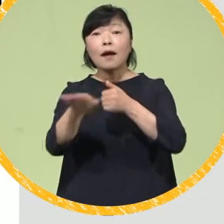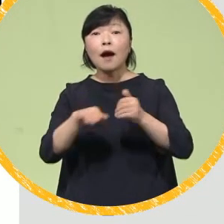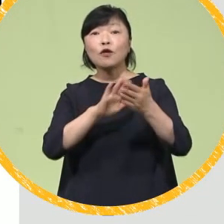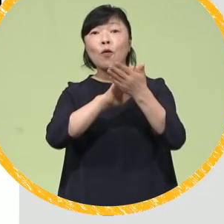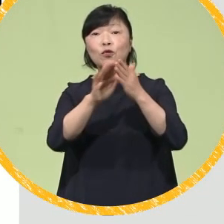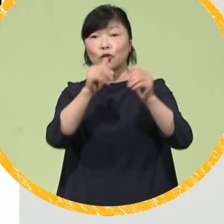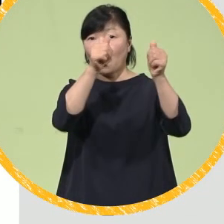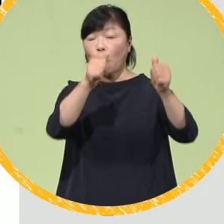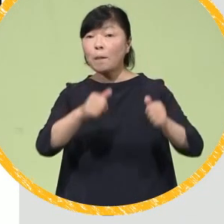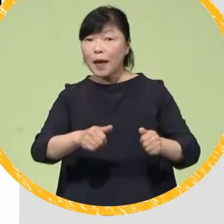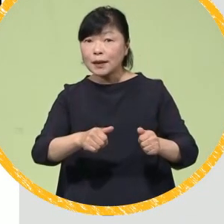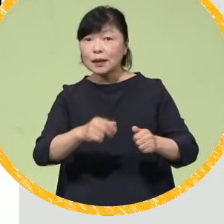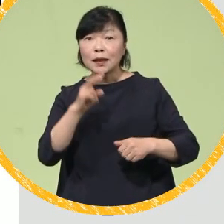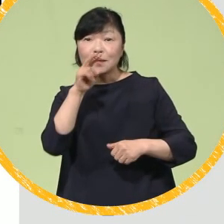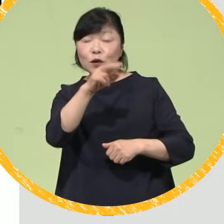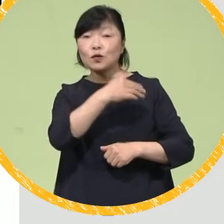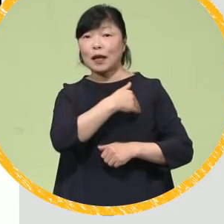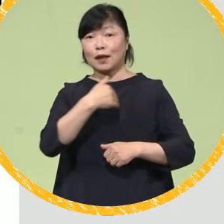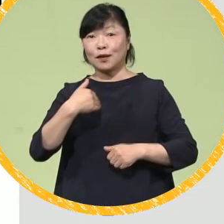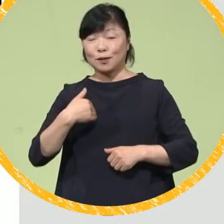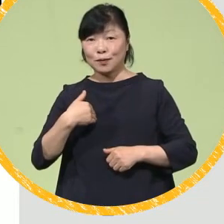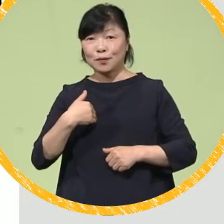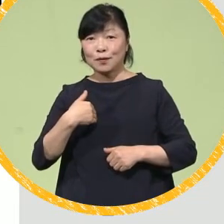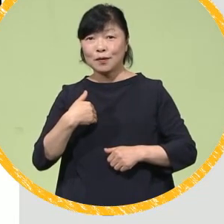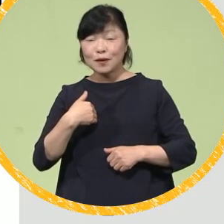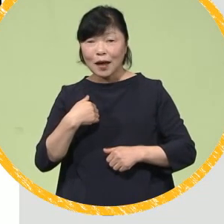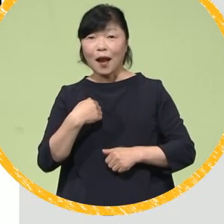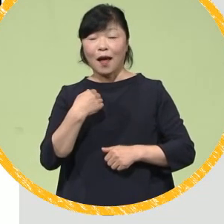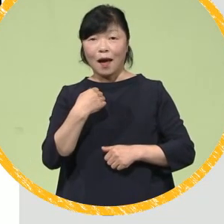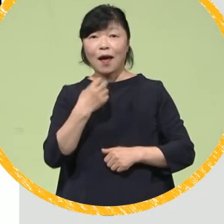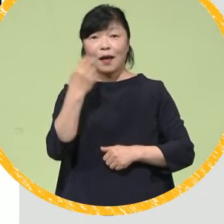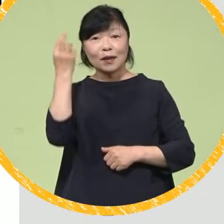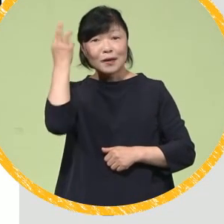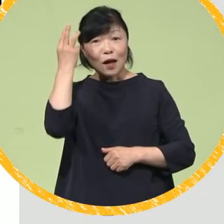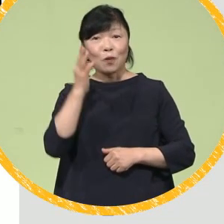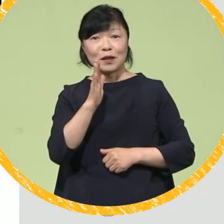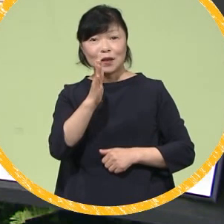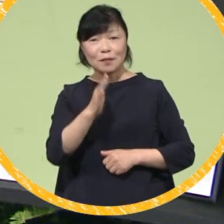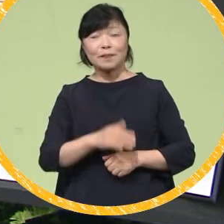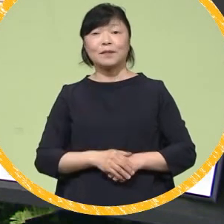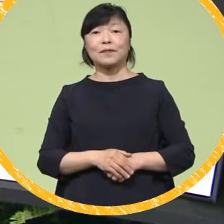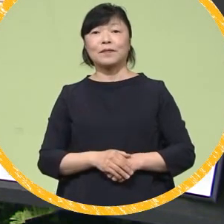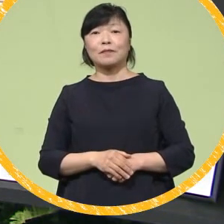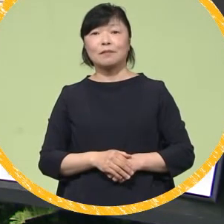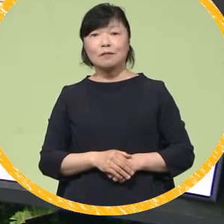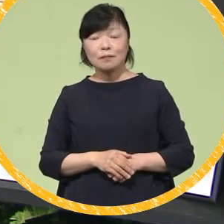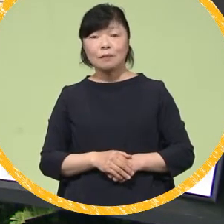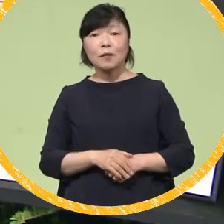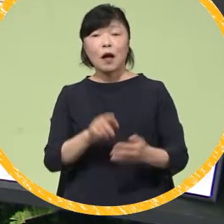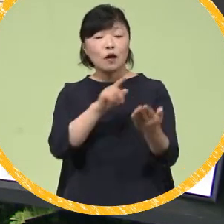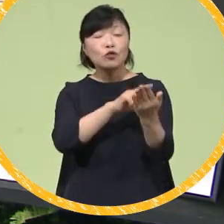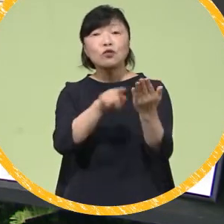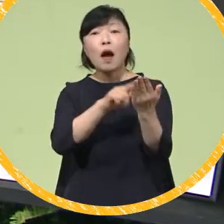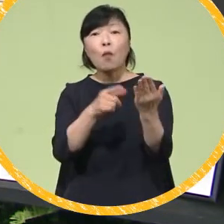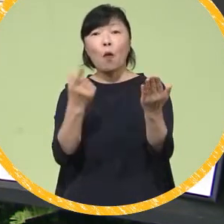ームページにありますので、ぜひ見ていただいて活用していただければと思います。 ね、これ携帯でもね、 これ携帯でも見れ